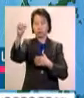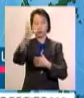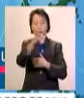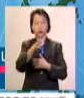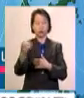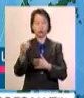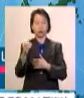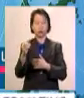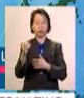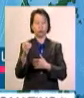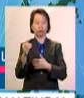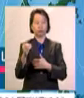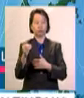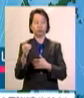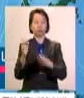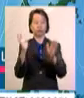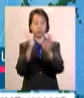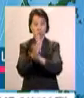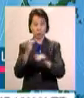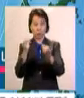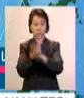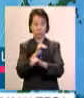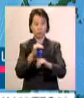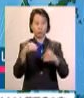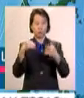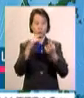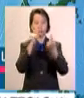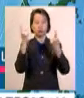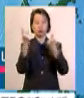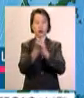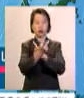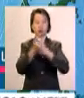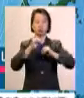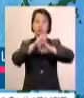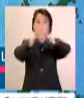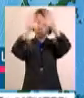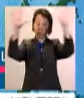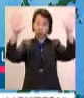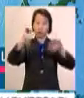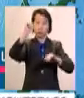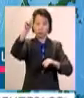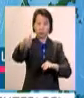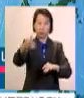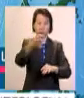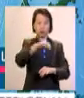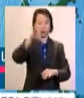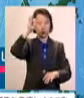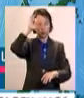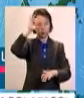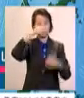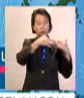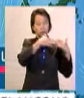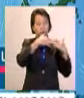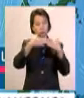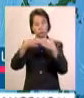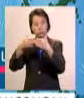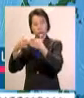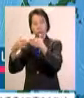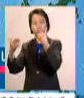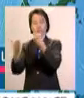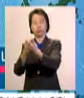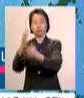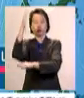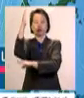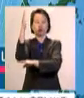juga pedalaman negeri Sarawak adalah dalam keadaan yang cerah pada keesokan hari dan insya-Allah berterusan sehingga ke tengah